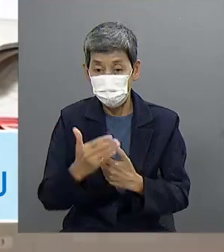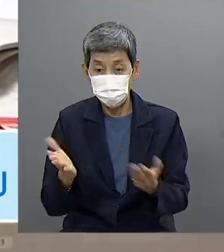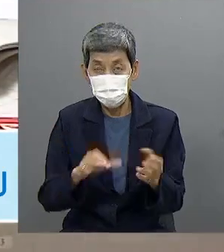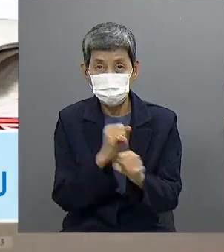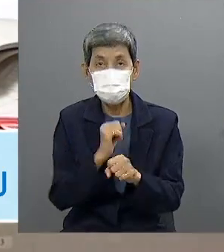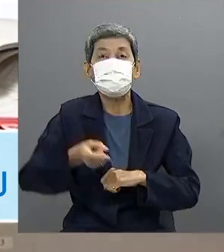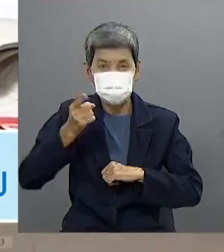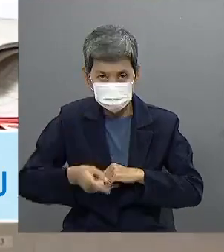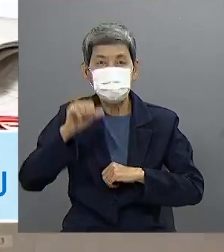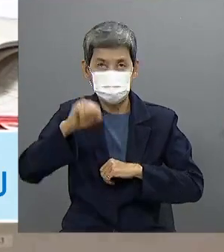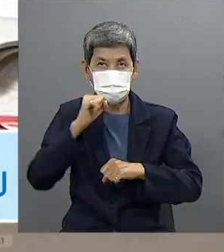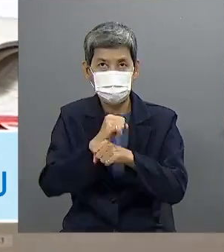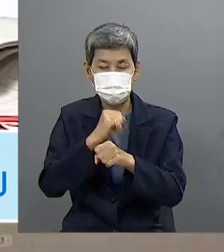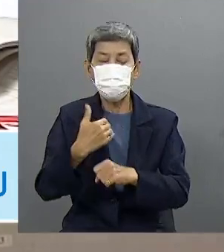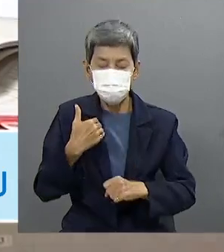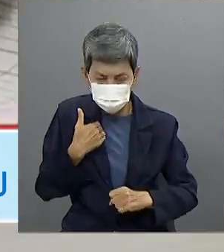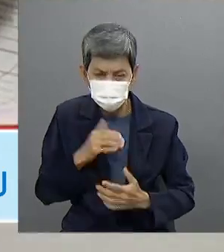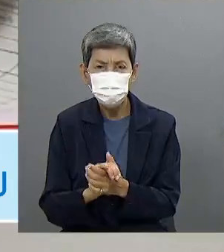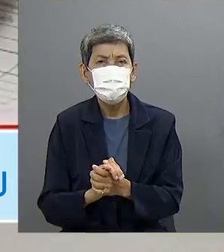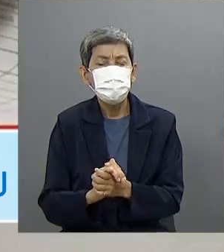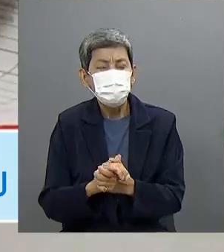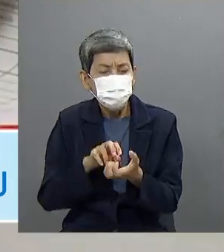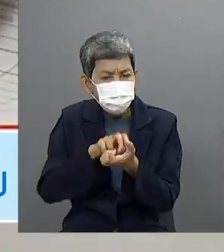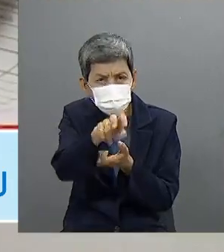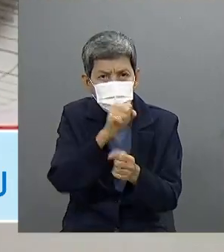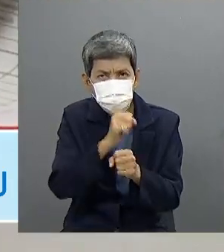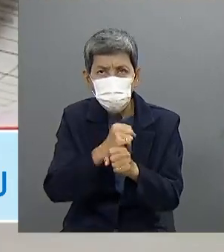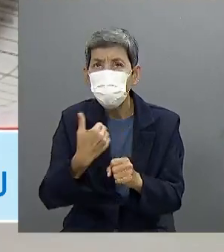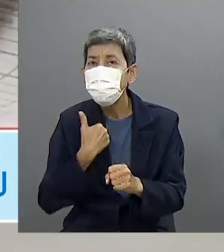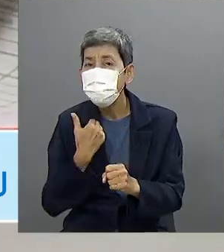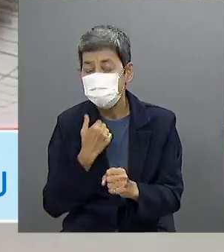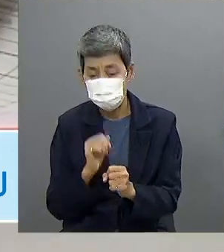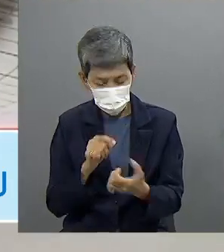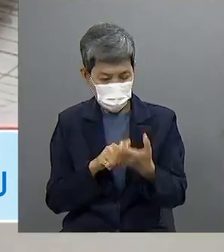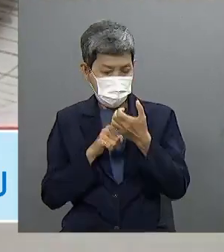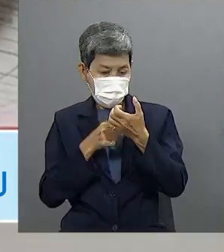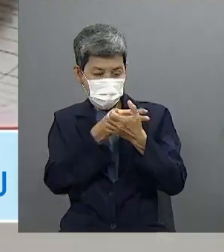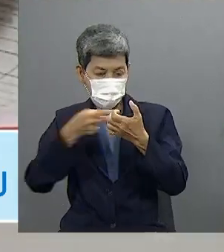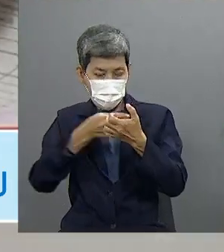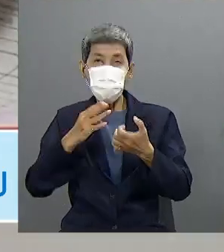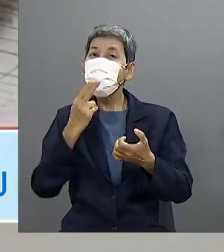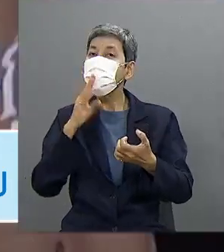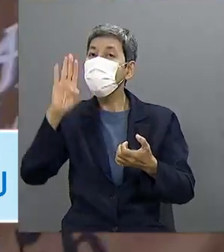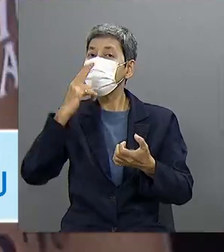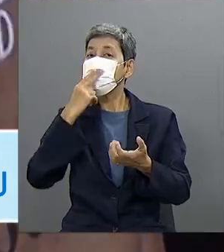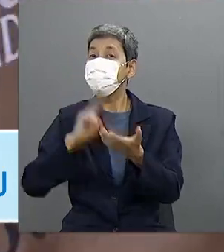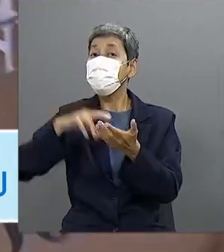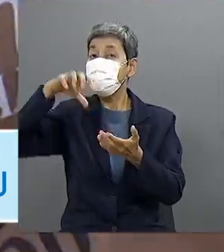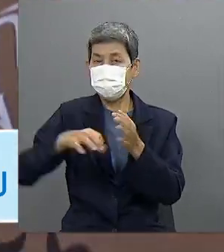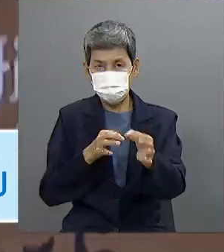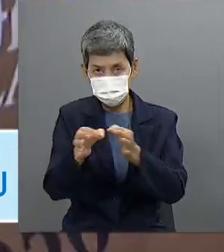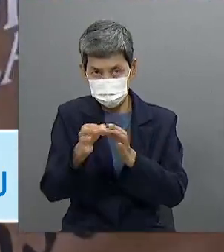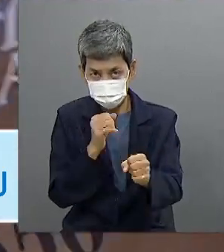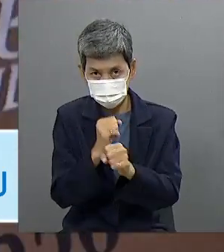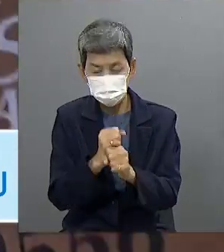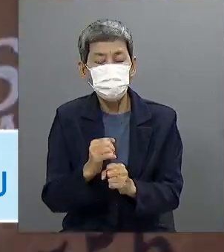งค่ะ จากกรณีที่มีการส่งต่อข้อมูลดังกล่าวผ่านสื่อสังคมออนไลน์นะครับทางบริษัทไปรษณีย์ไทยจำกัดชี้แจงครับว่าต้องขอระ